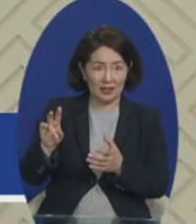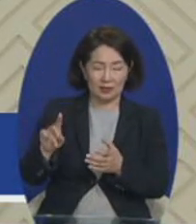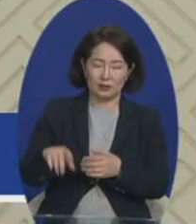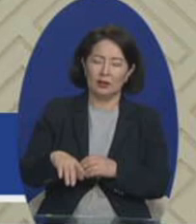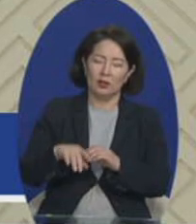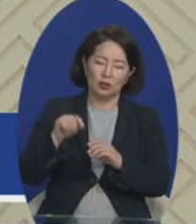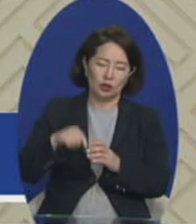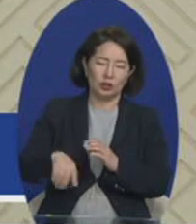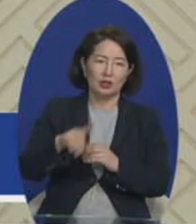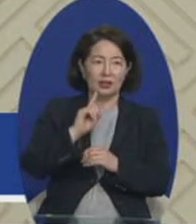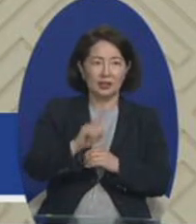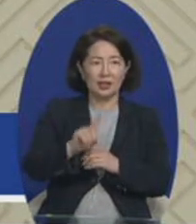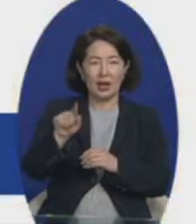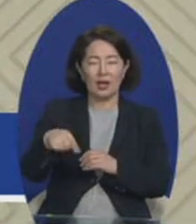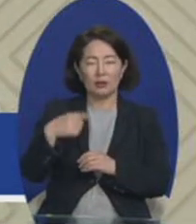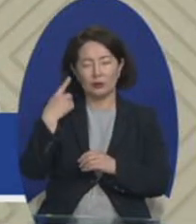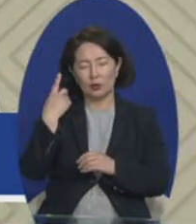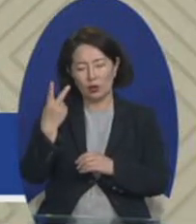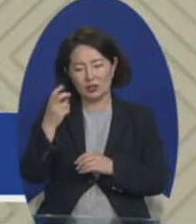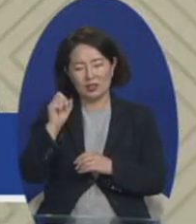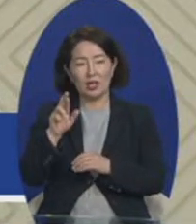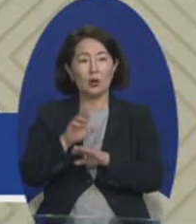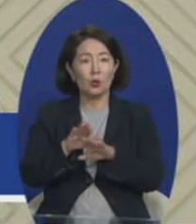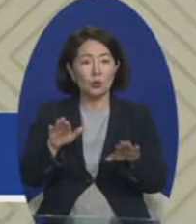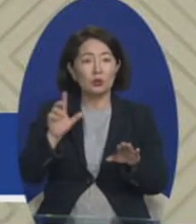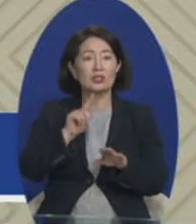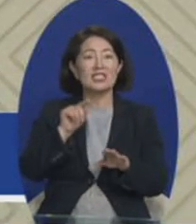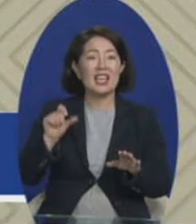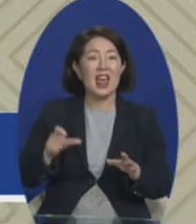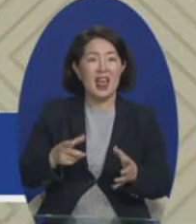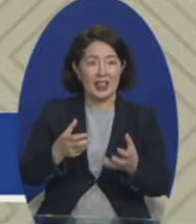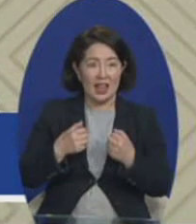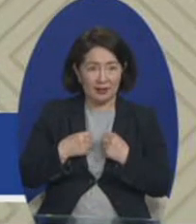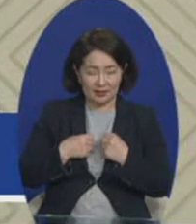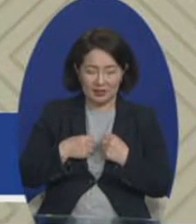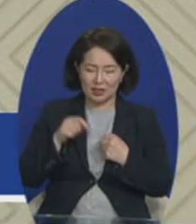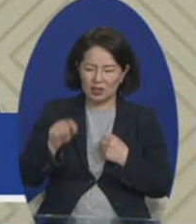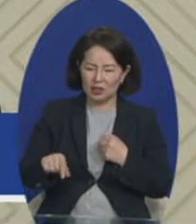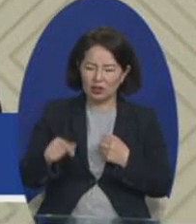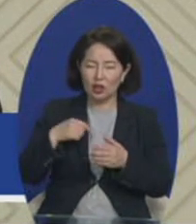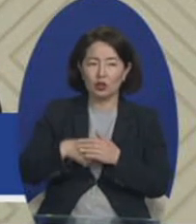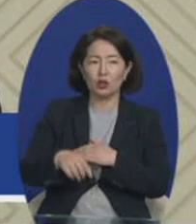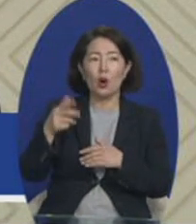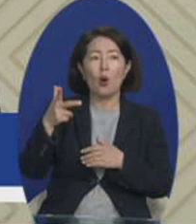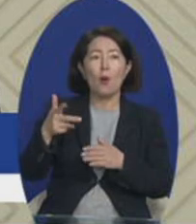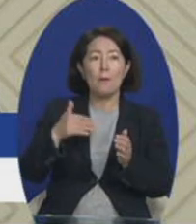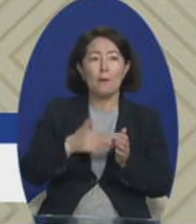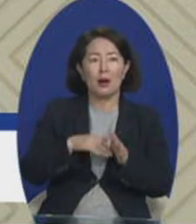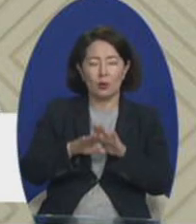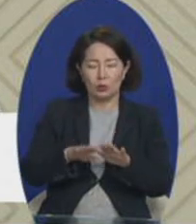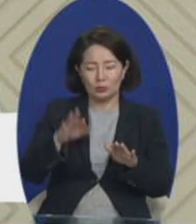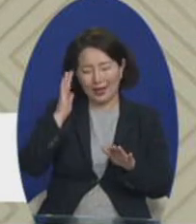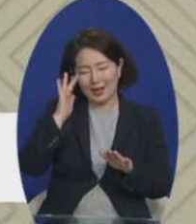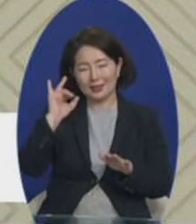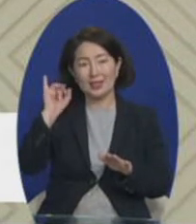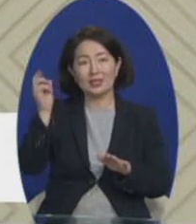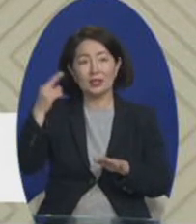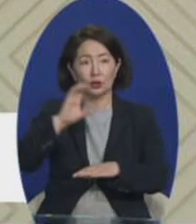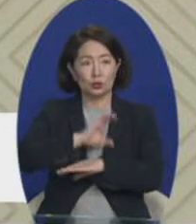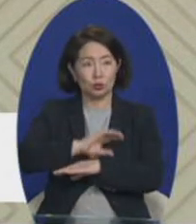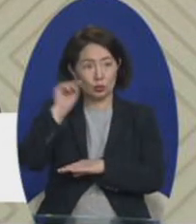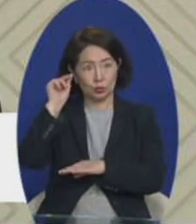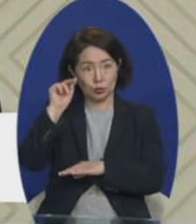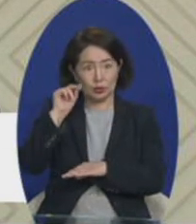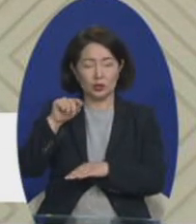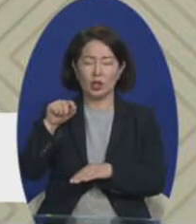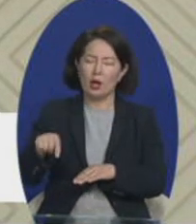хүүхэд зээл авсан байна. А тэгэхээр энэний 3000 хүүхэд нь бол гадаадын одоо ихтэй сургууль суралцсан. За өнөөдрийг